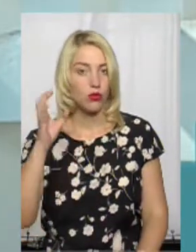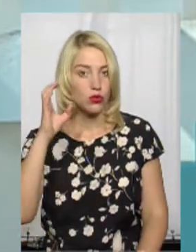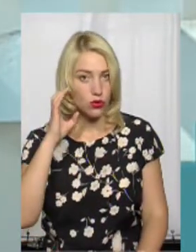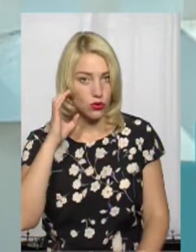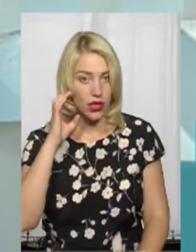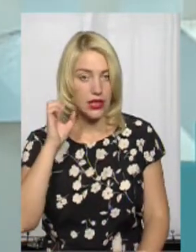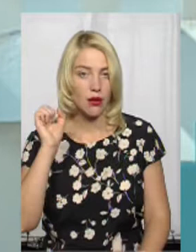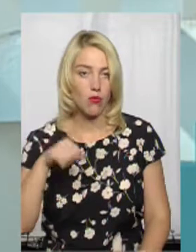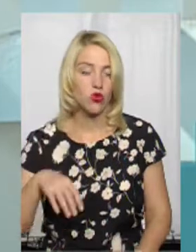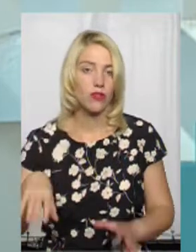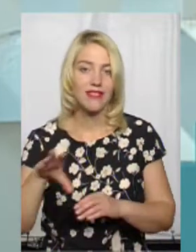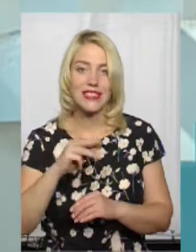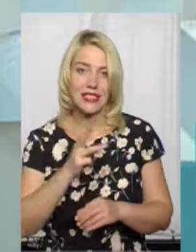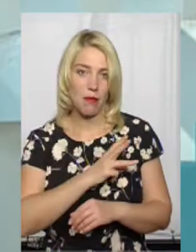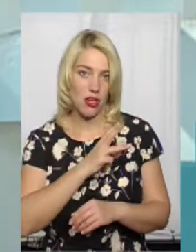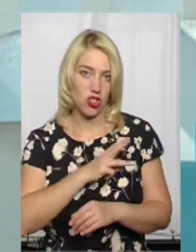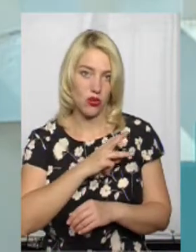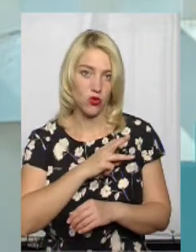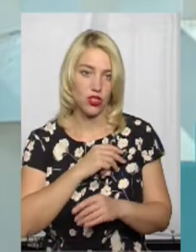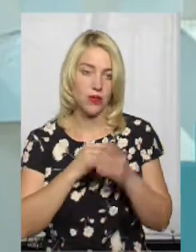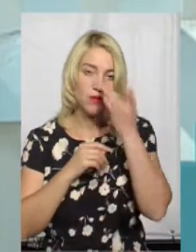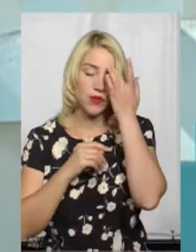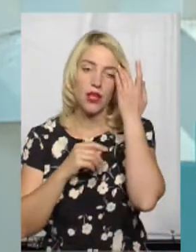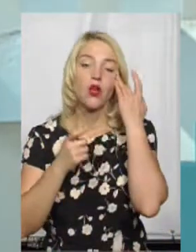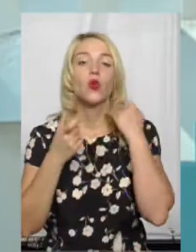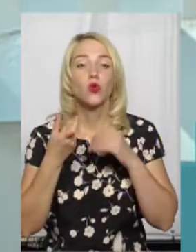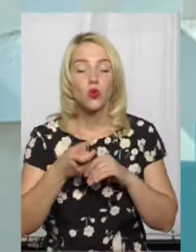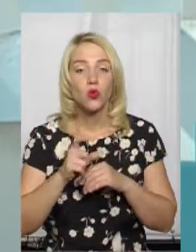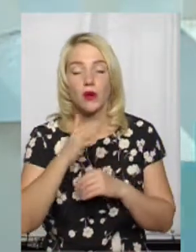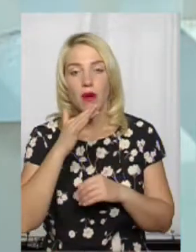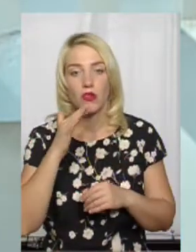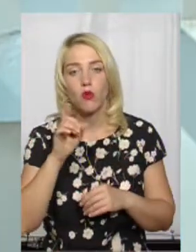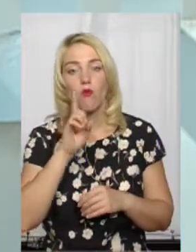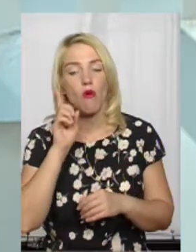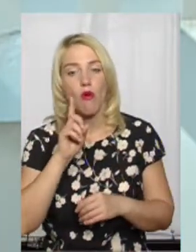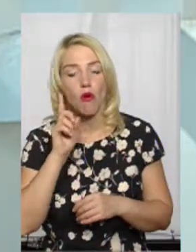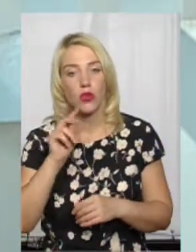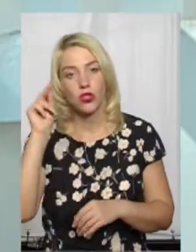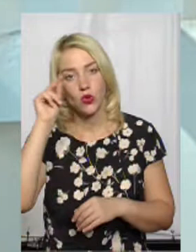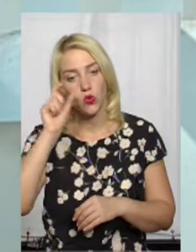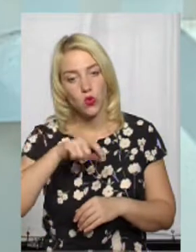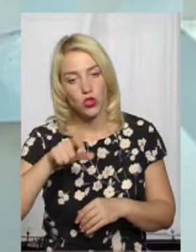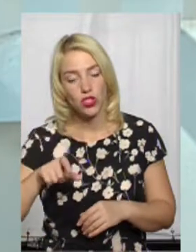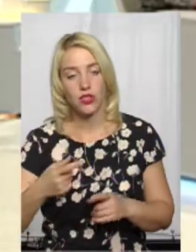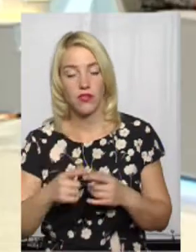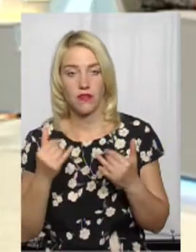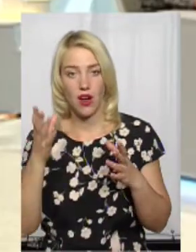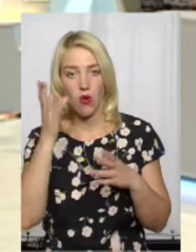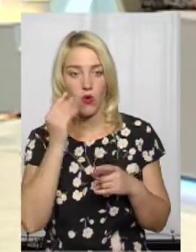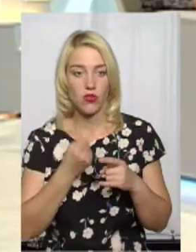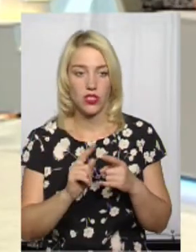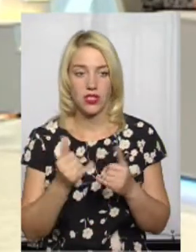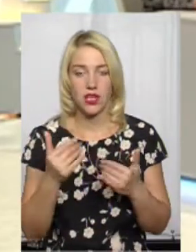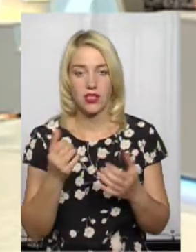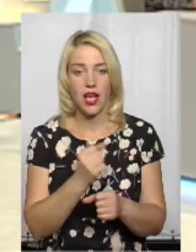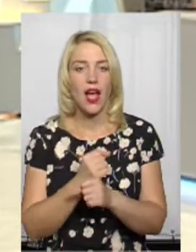послухати можуть всі бажаючі. Так. Дуже багато молоді, учнів, враховуючи, що зараз